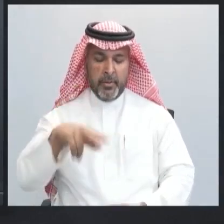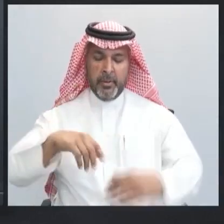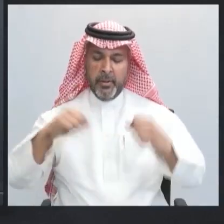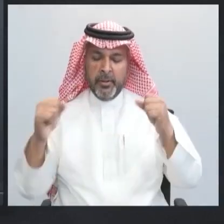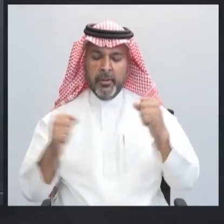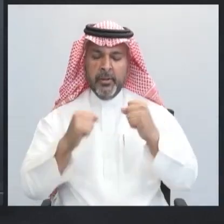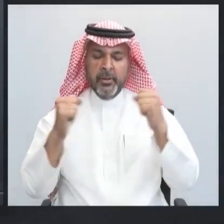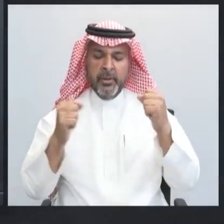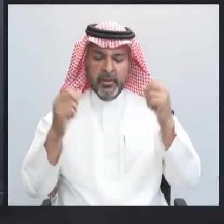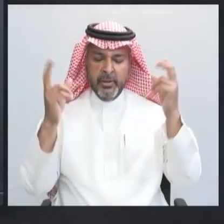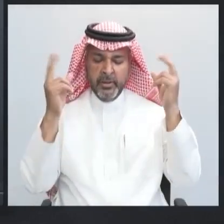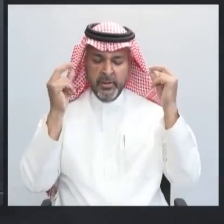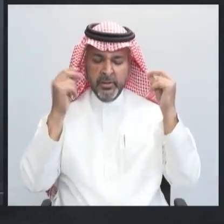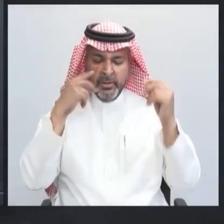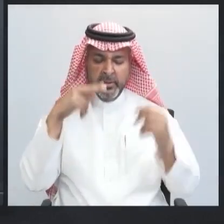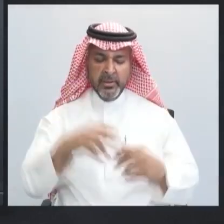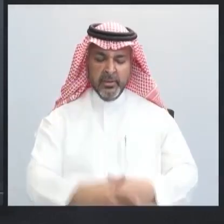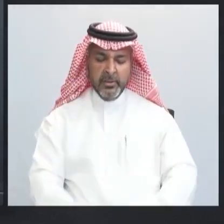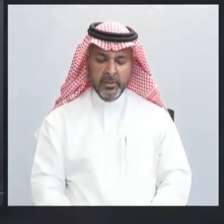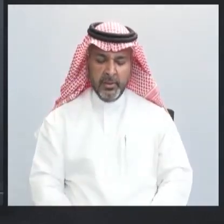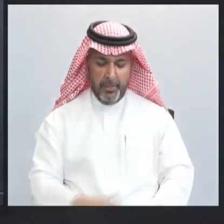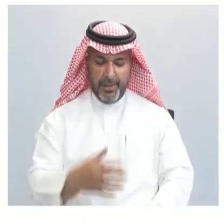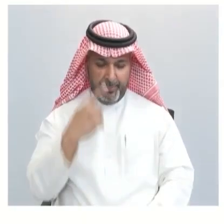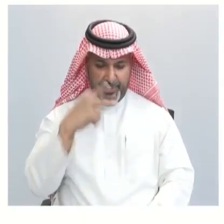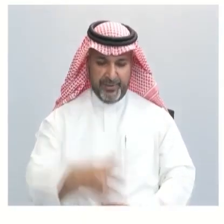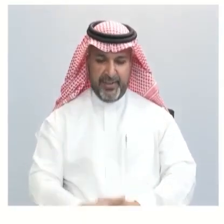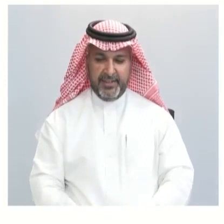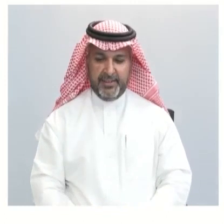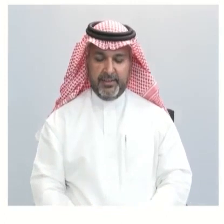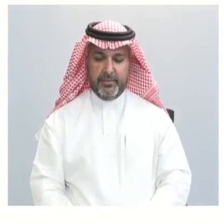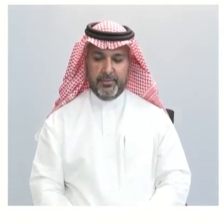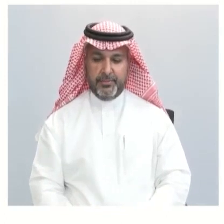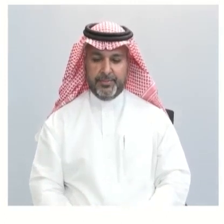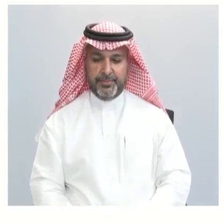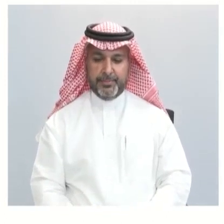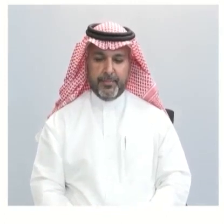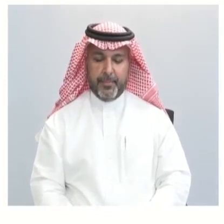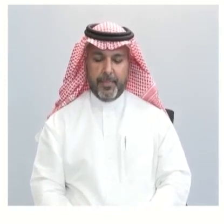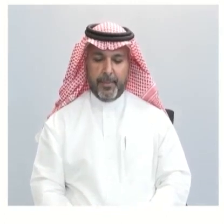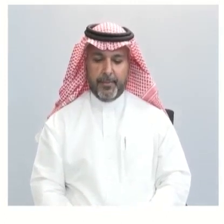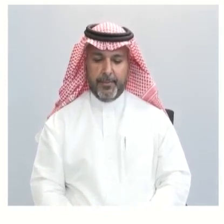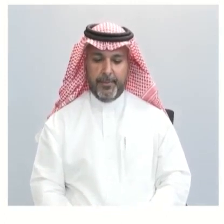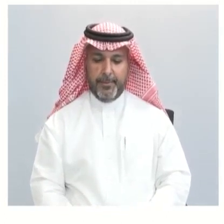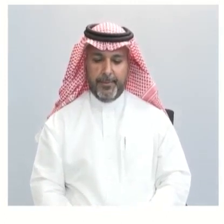الخط هذا من جديد وتكمل طبعا نكمل فيها التمثيل